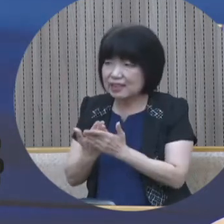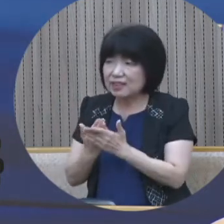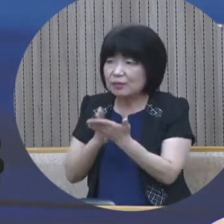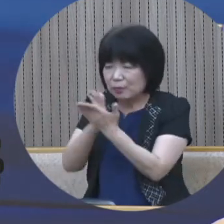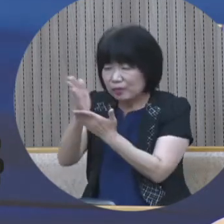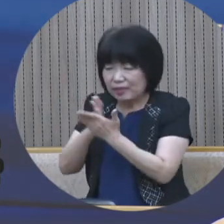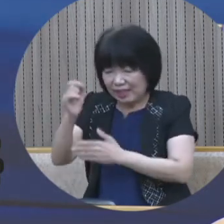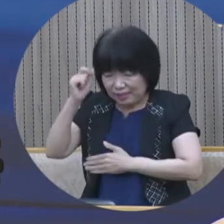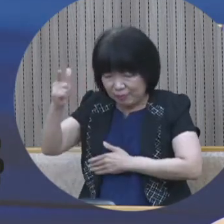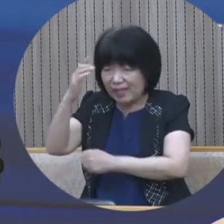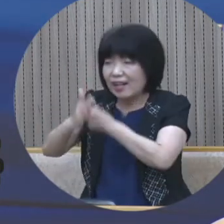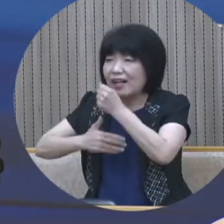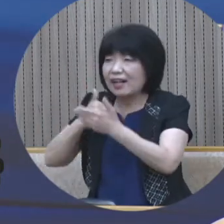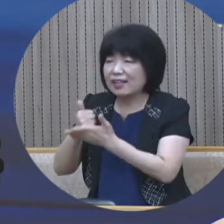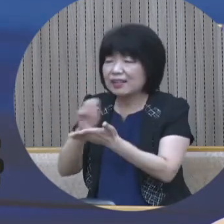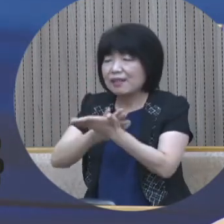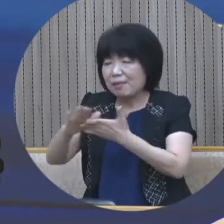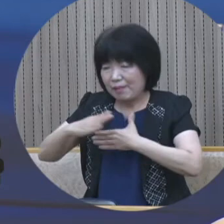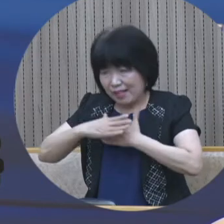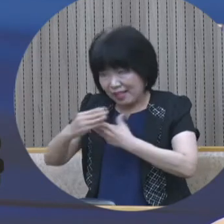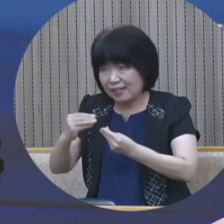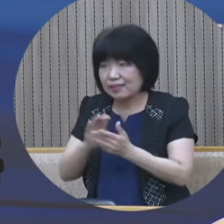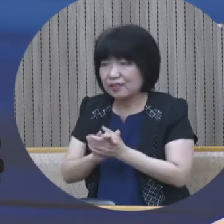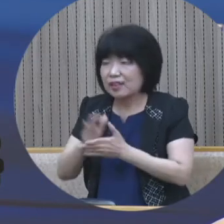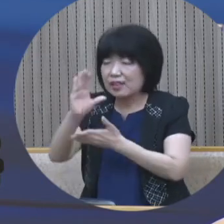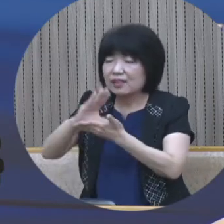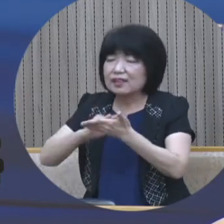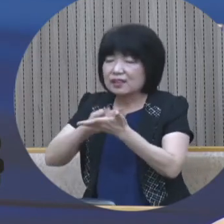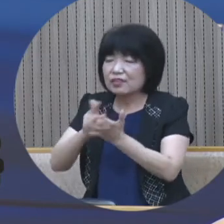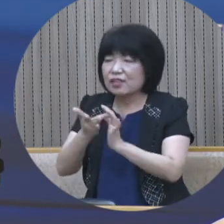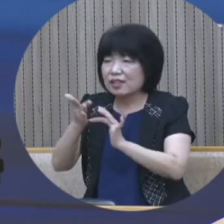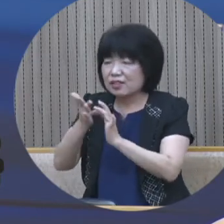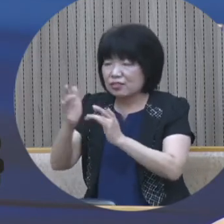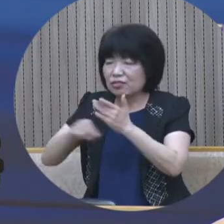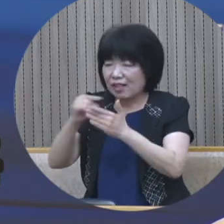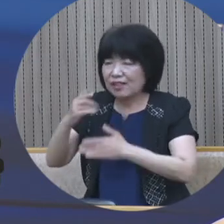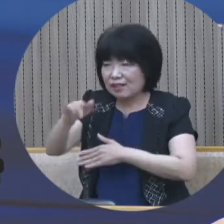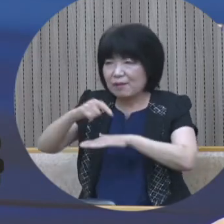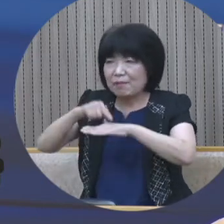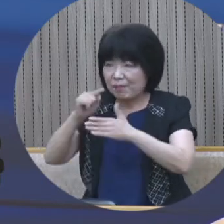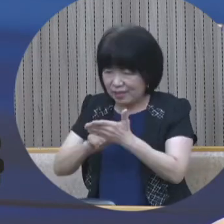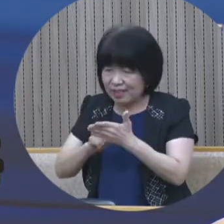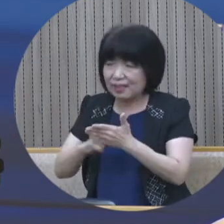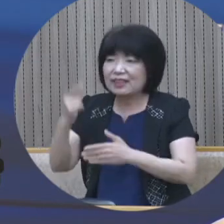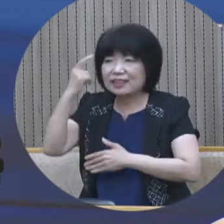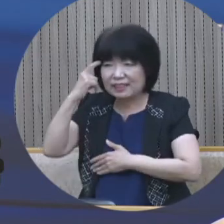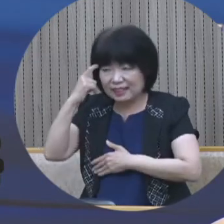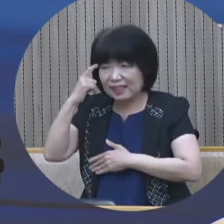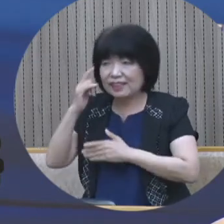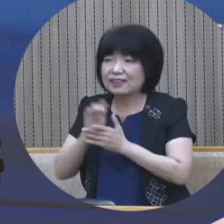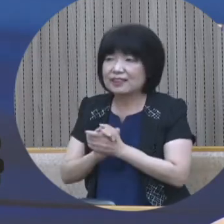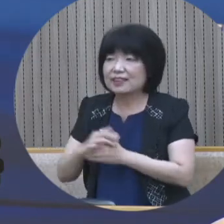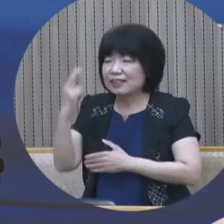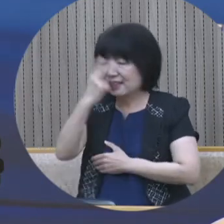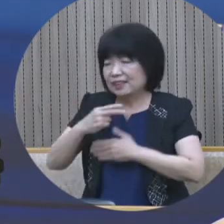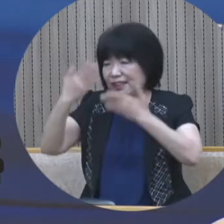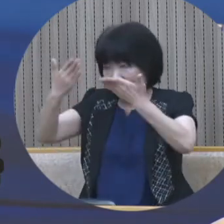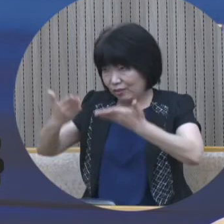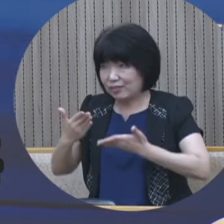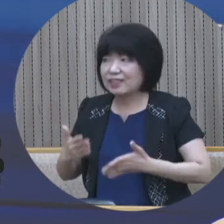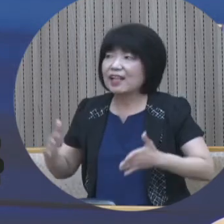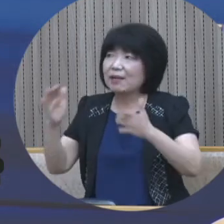지각에 뛰어난 하나님의 평강이 그리스도 예수 안에서 너희 마음과 생각을